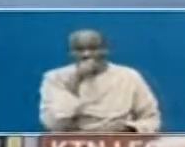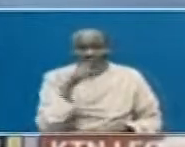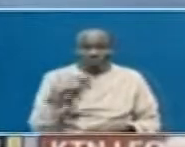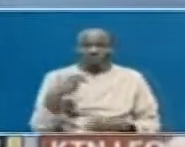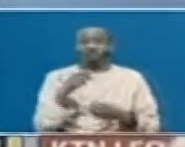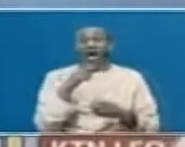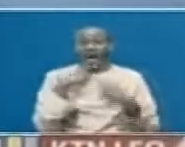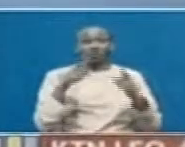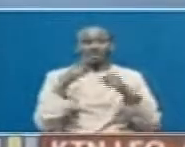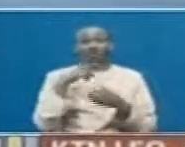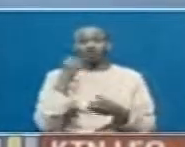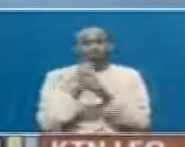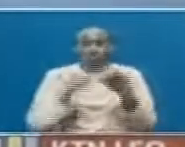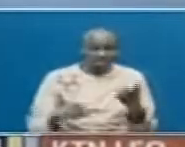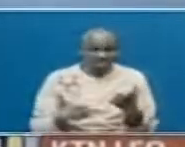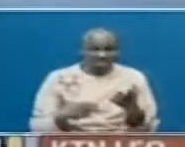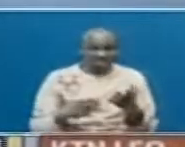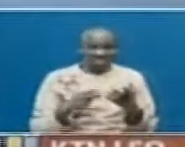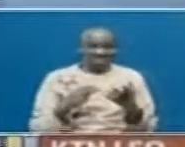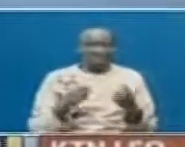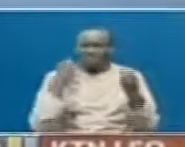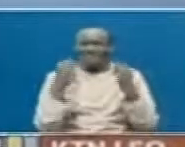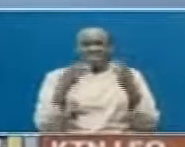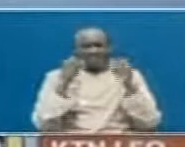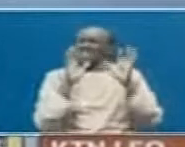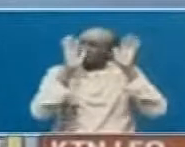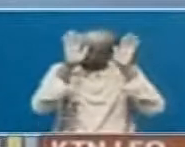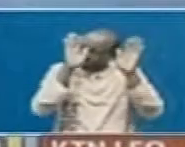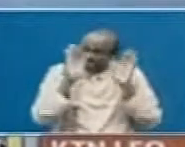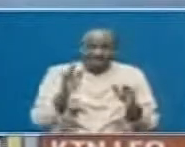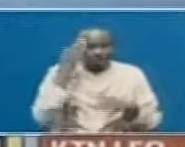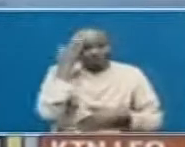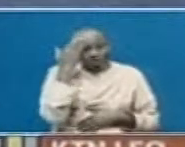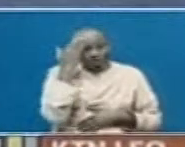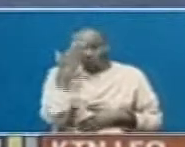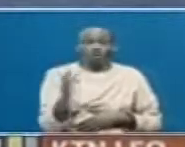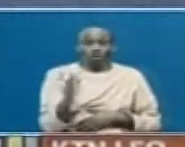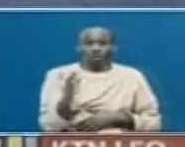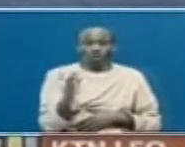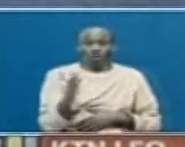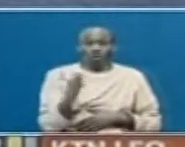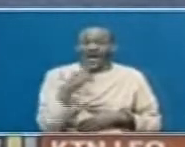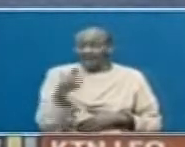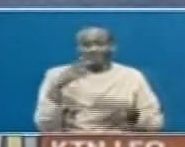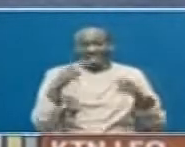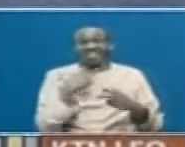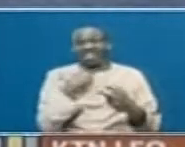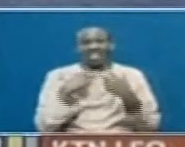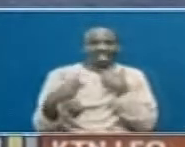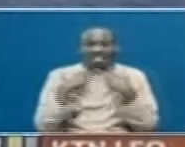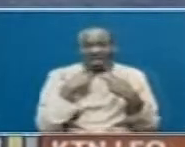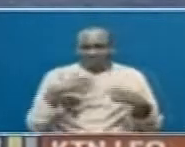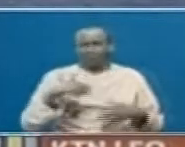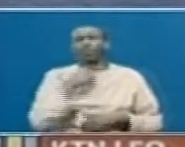kutangaza, unakuta kuna mambo mengi muhimu ambayo hayataji na watu wangependa